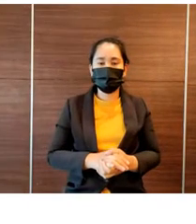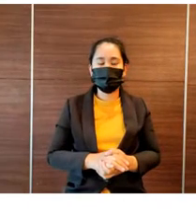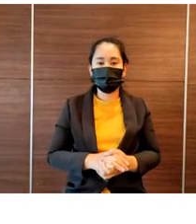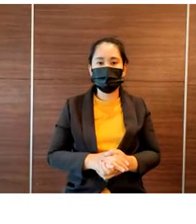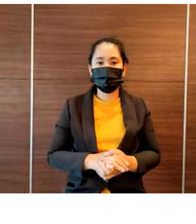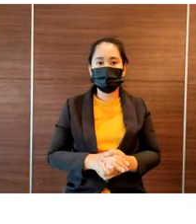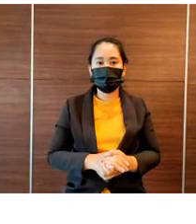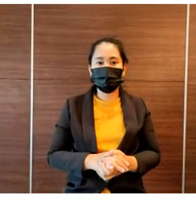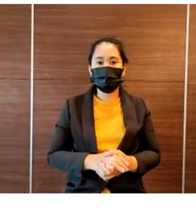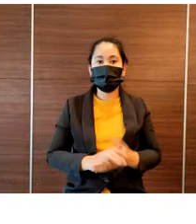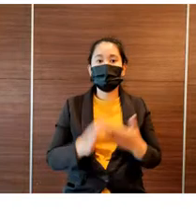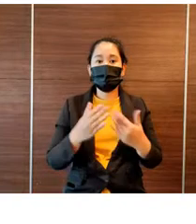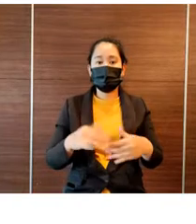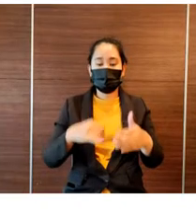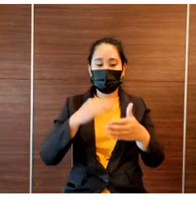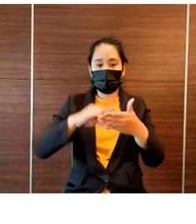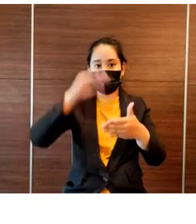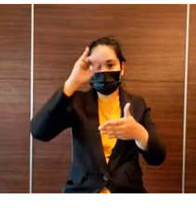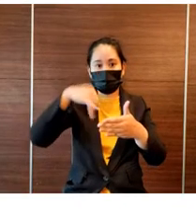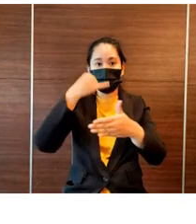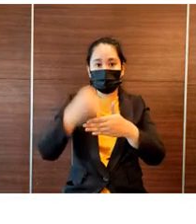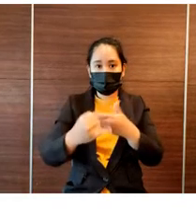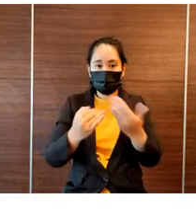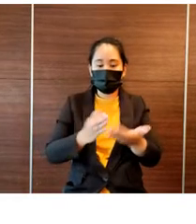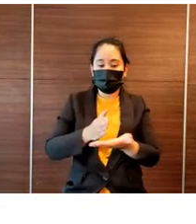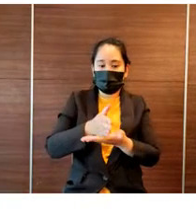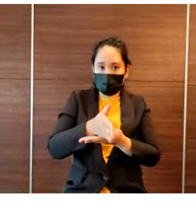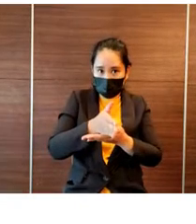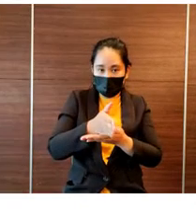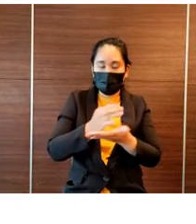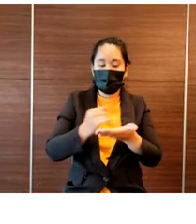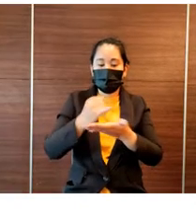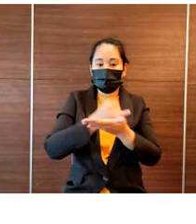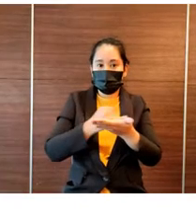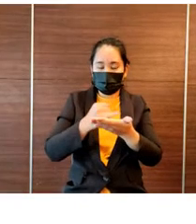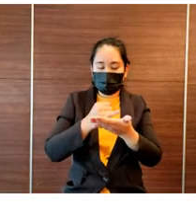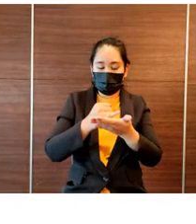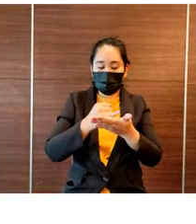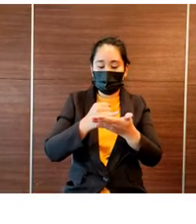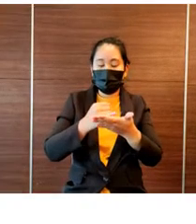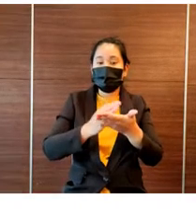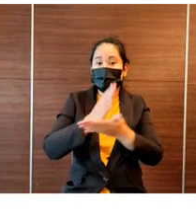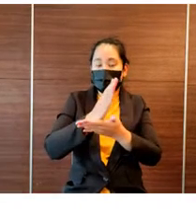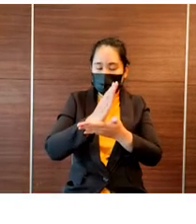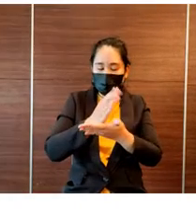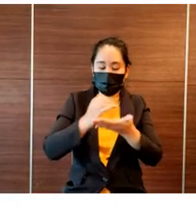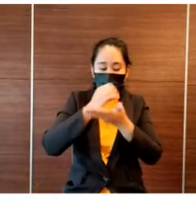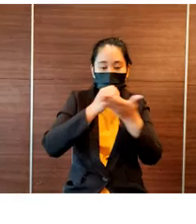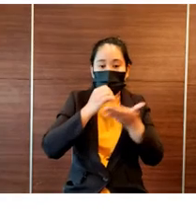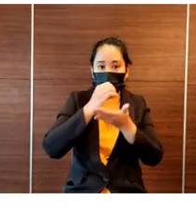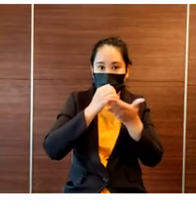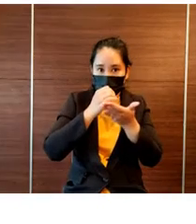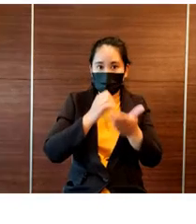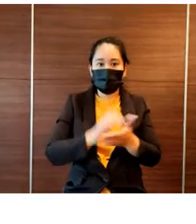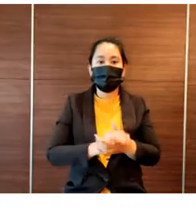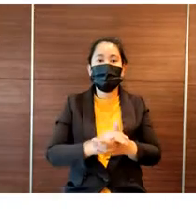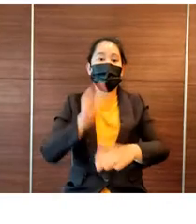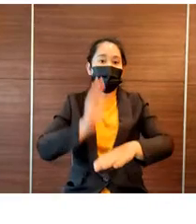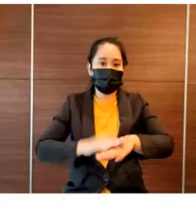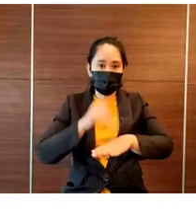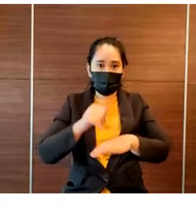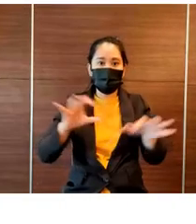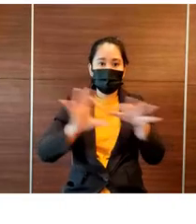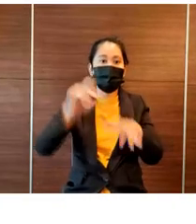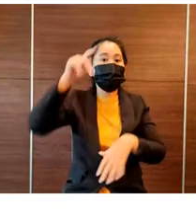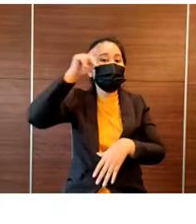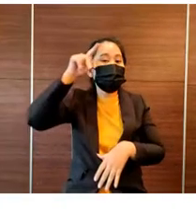วก็จบเฉพาะทางด้านการบำบัดยาเสพติดนะครับจาก ICUDDR แล้วก็เฉพาะทางด้านเรื่องของเพศวิทยาค